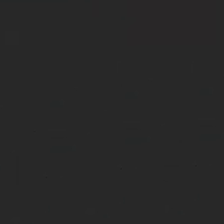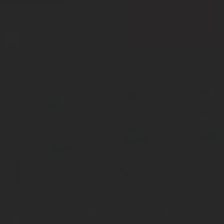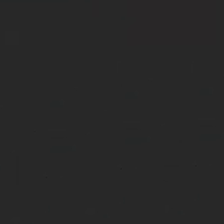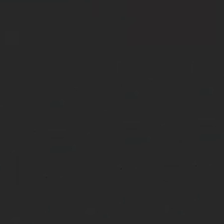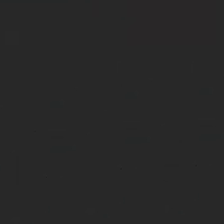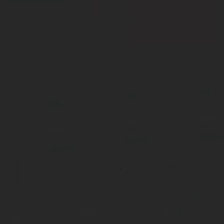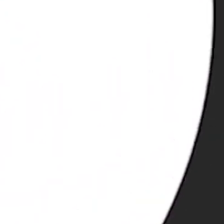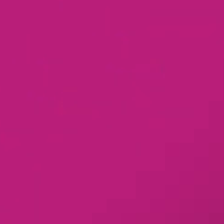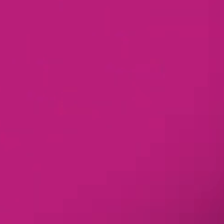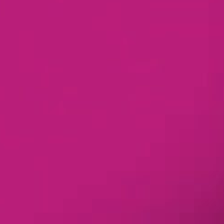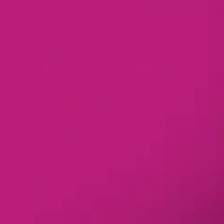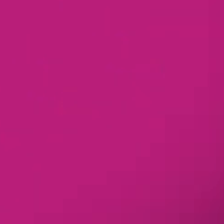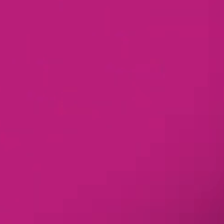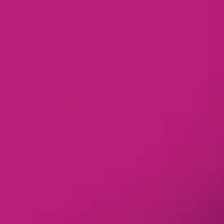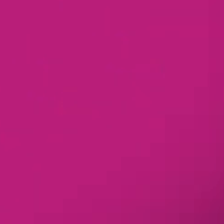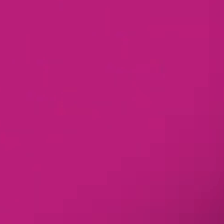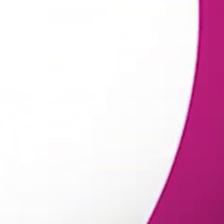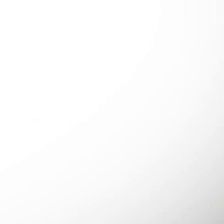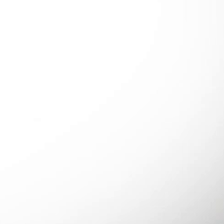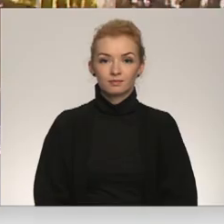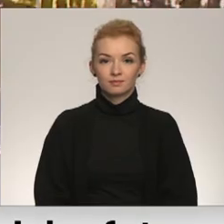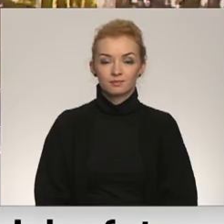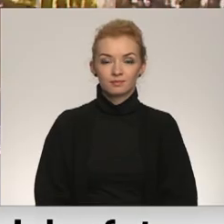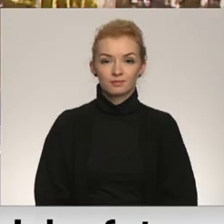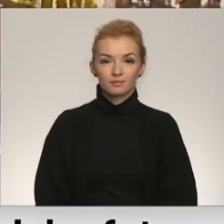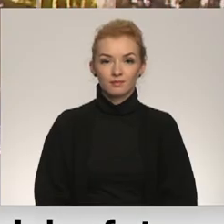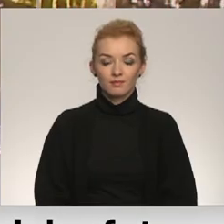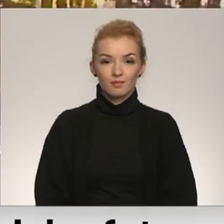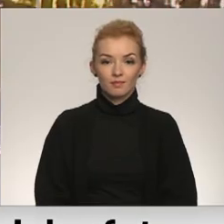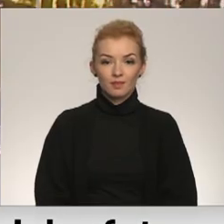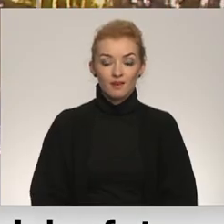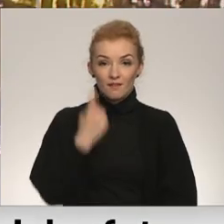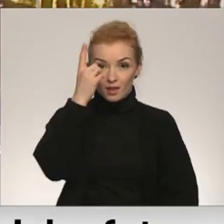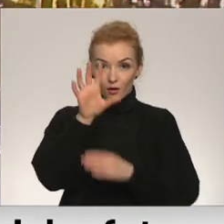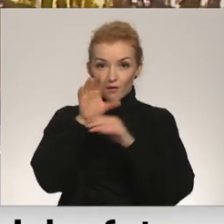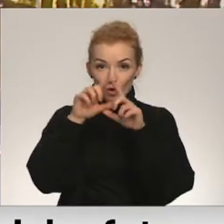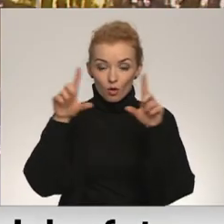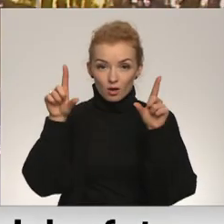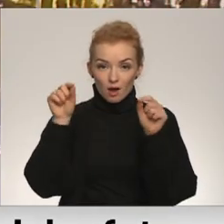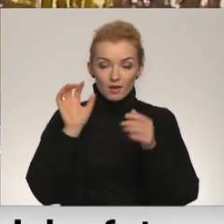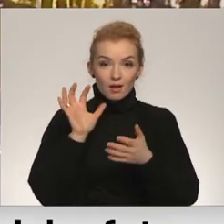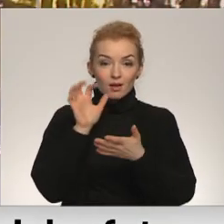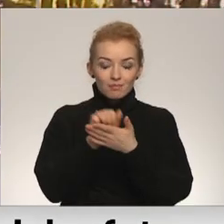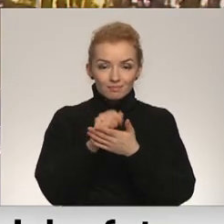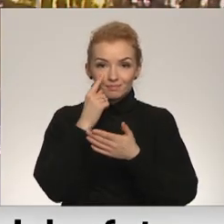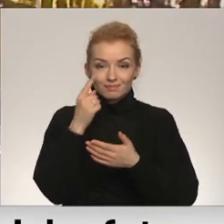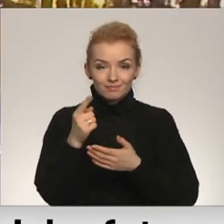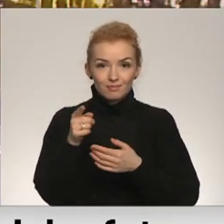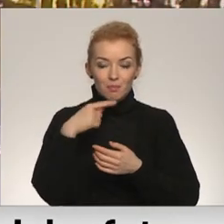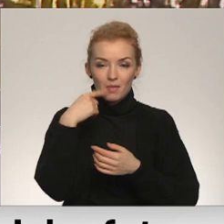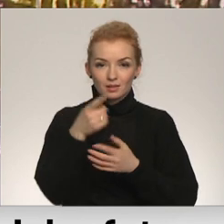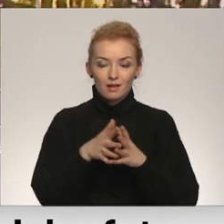Re, viss ēters ir te! Vienā manbaltā fotogrāfijā tverts mirklis, kas pasaka vairāk